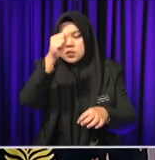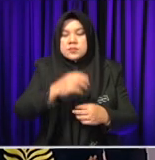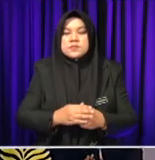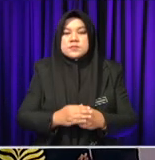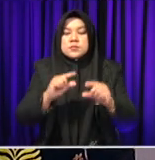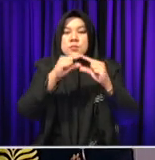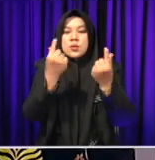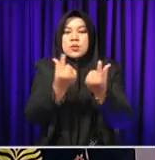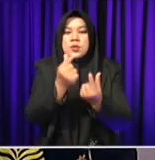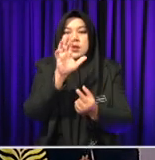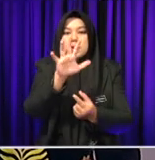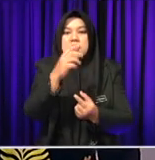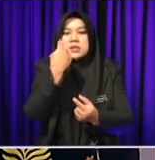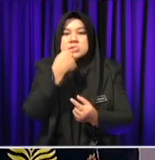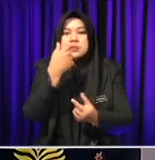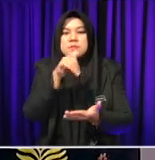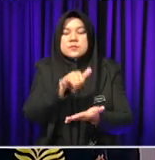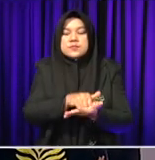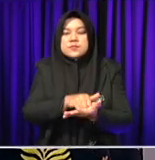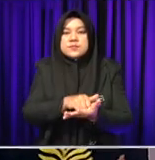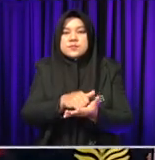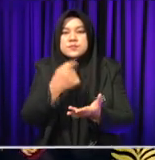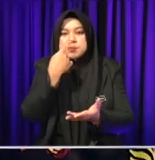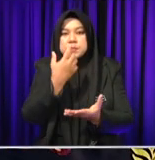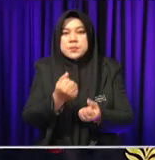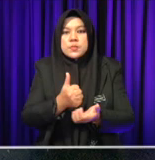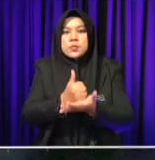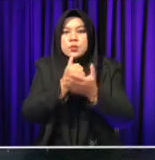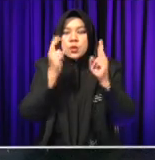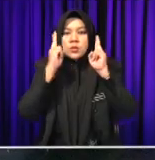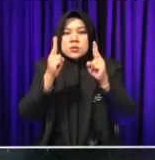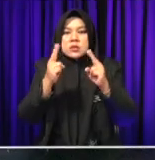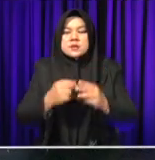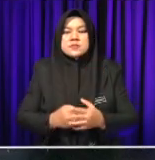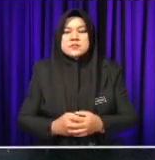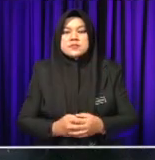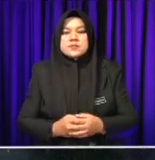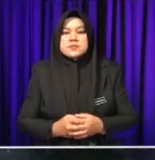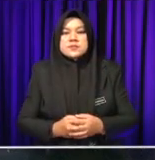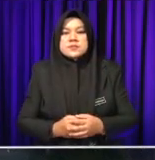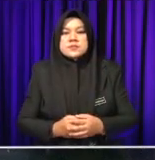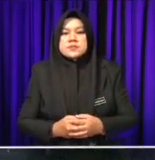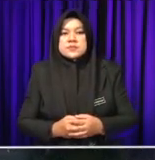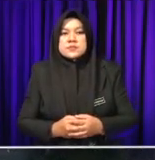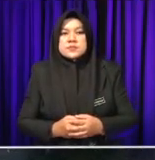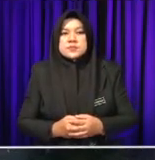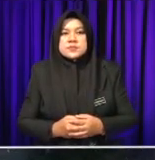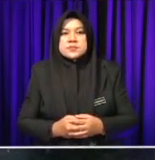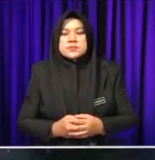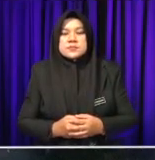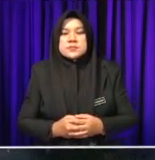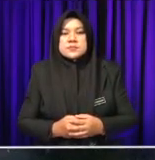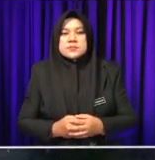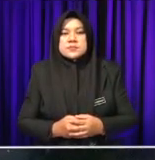golongan yang kelima siapa tu Siapa yang nak tolong Azah untuk baca azr sebelah dia tu adik dia